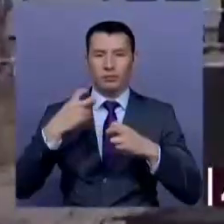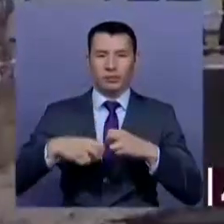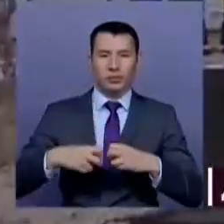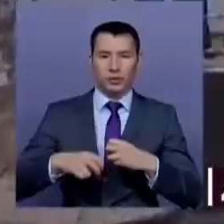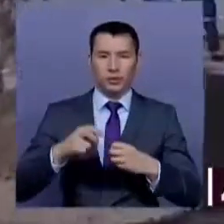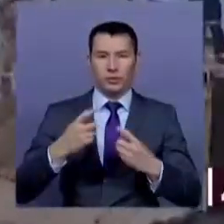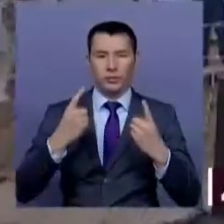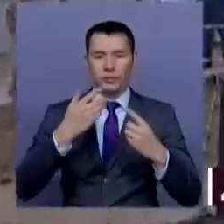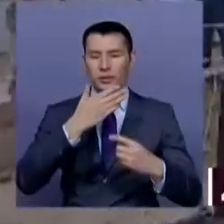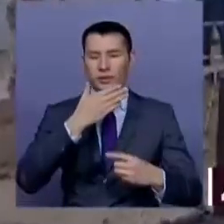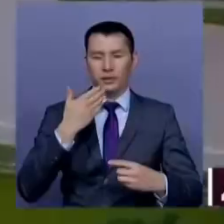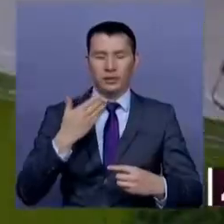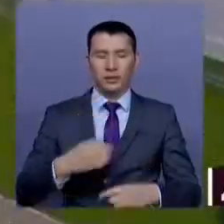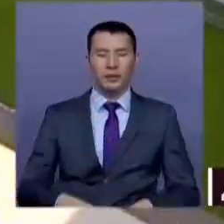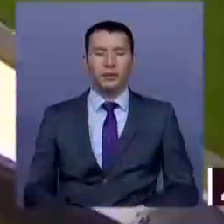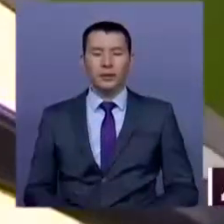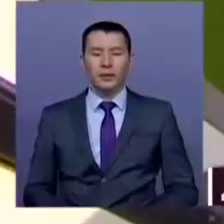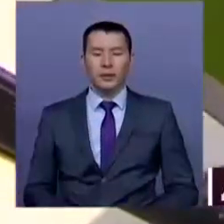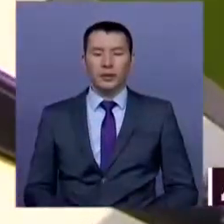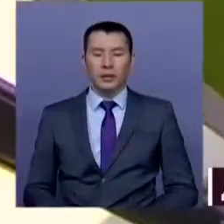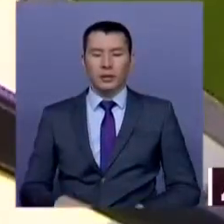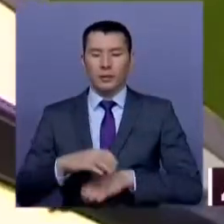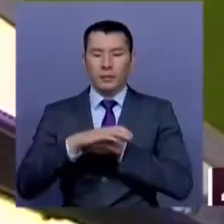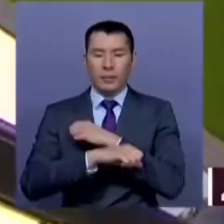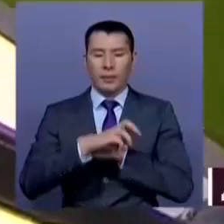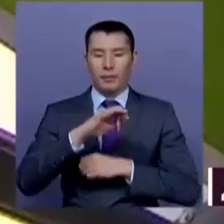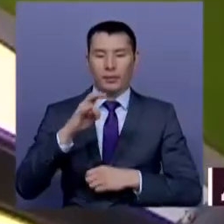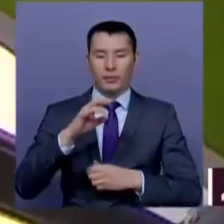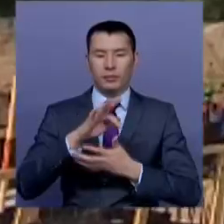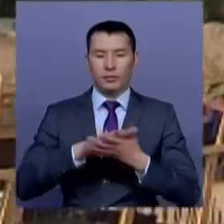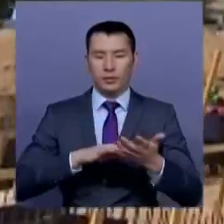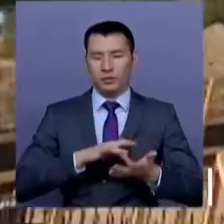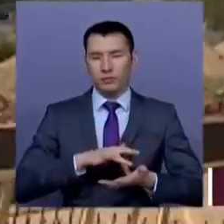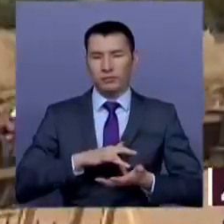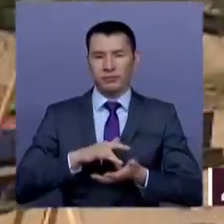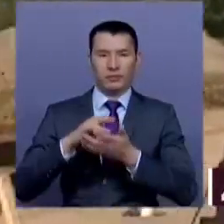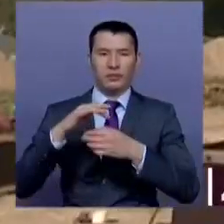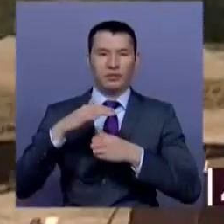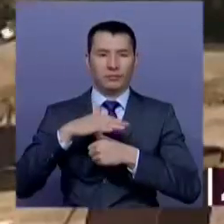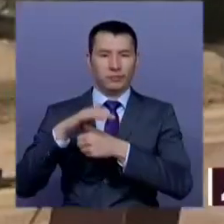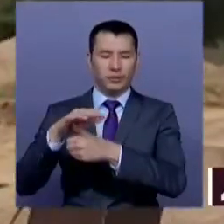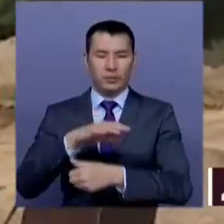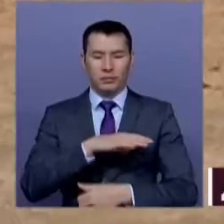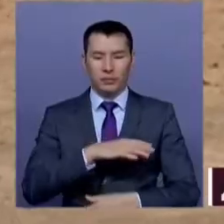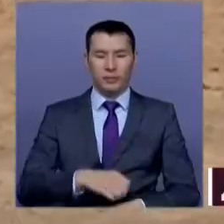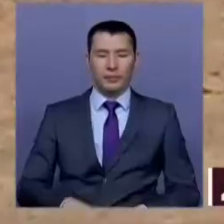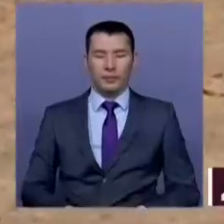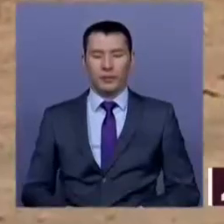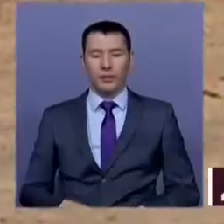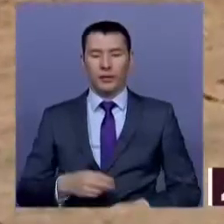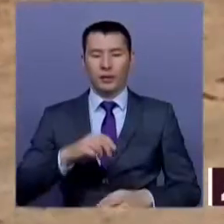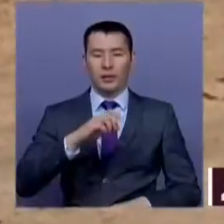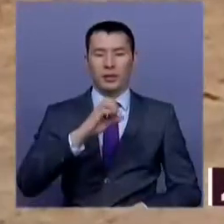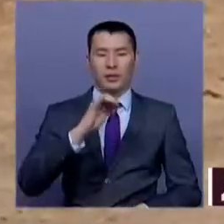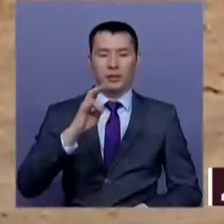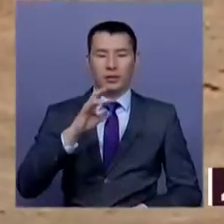Министра здравоохранения на борту вертолета не было. После Мамин продолжил полет на резервном вертолете. А в минувшие выходные стало известно, что Ельжан